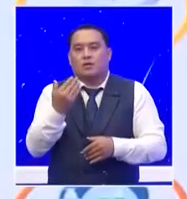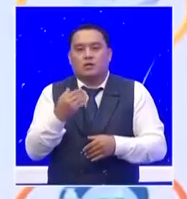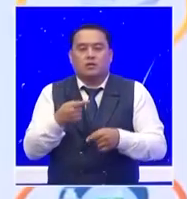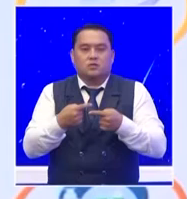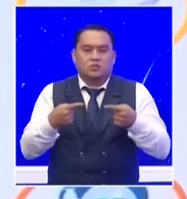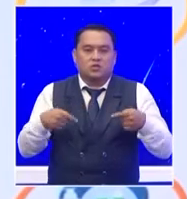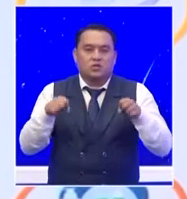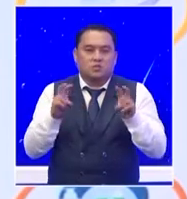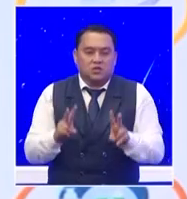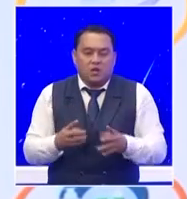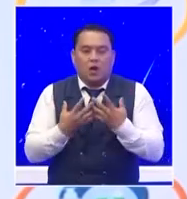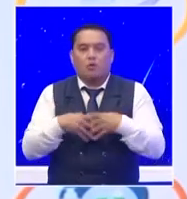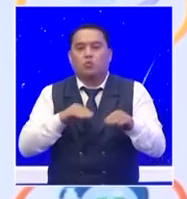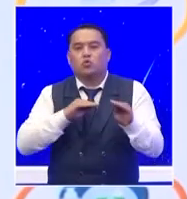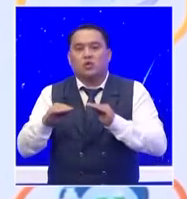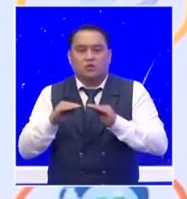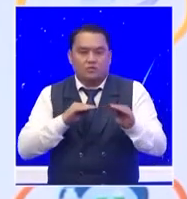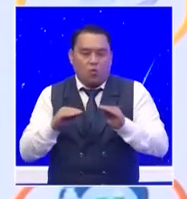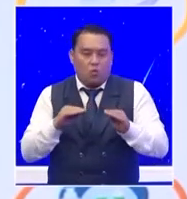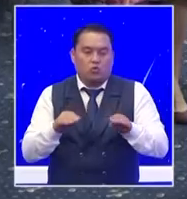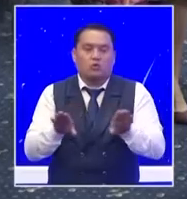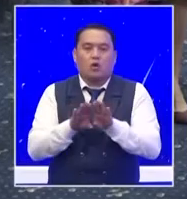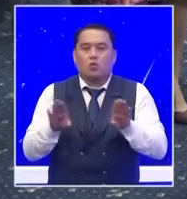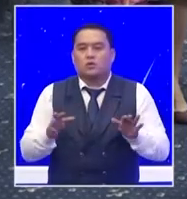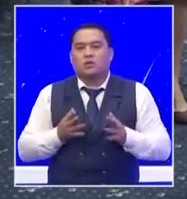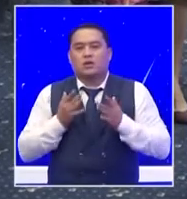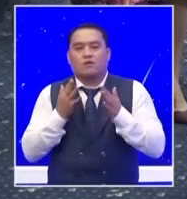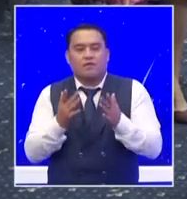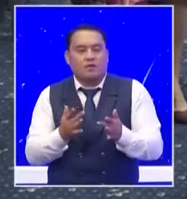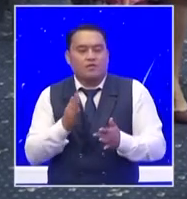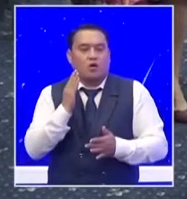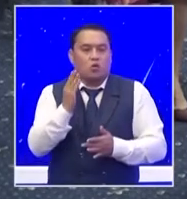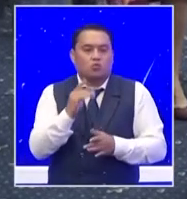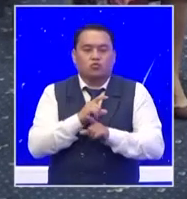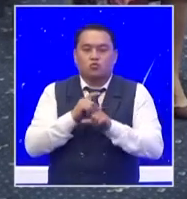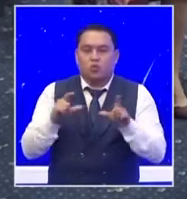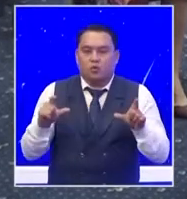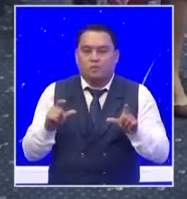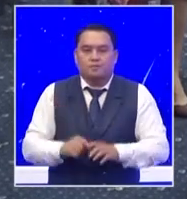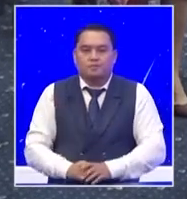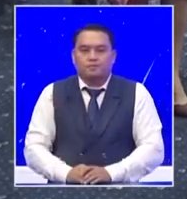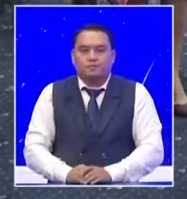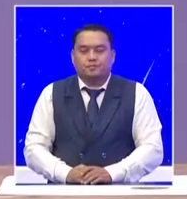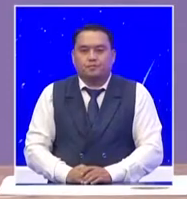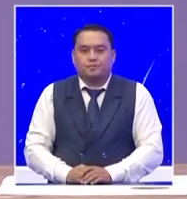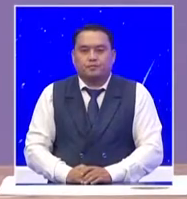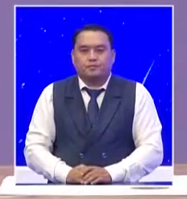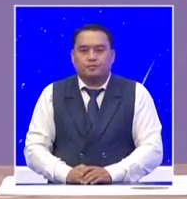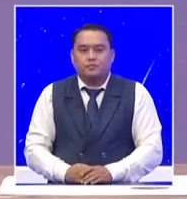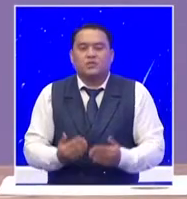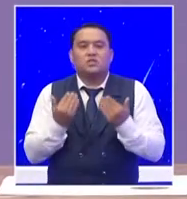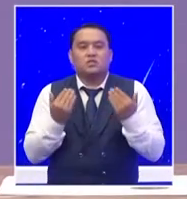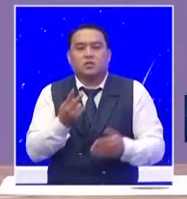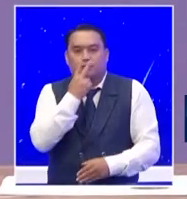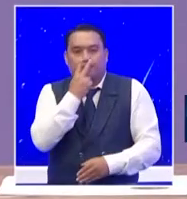лампами, тепловизорами и санитайзерами. Аналогичные требования предъявляются и к дошкольным учреждениям. Даже сейчас,